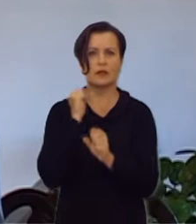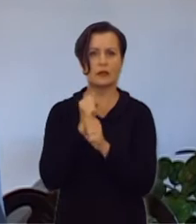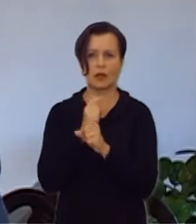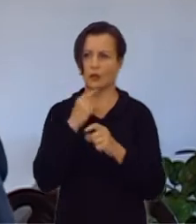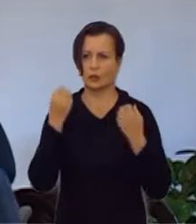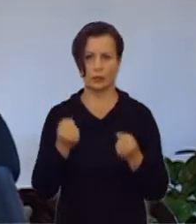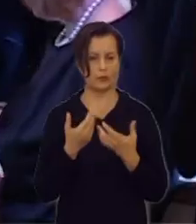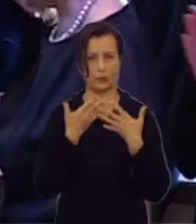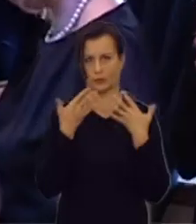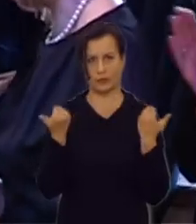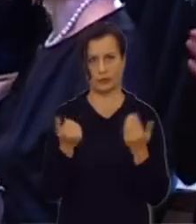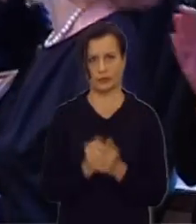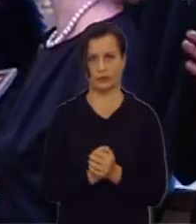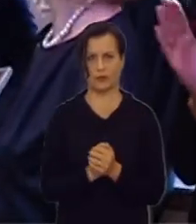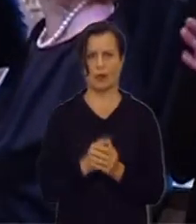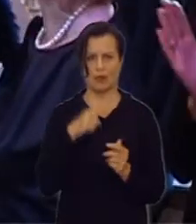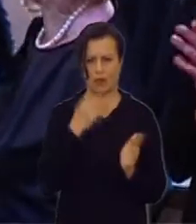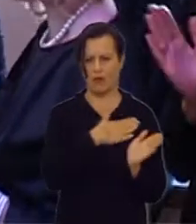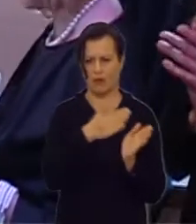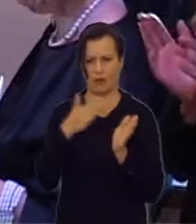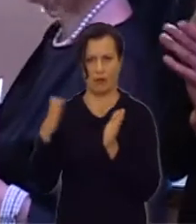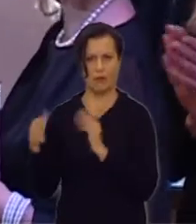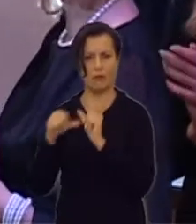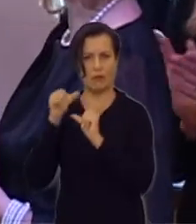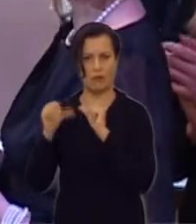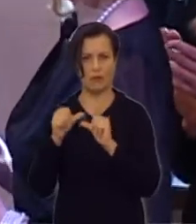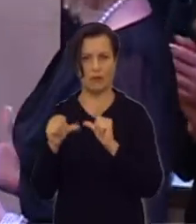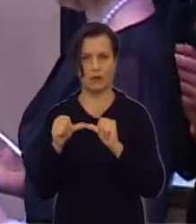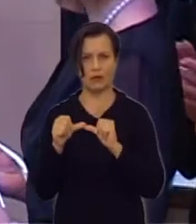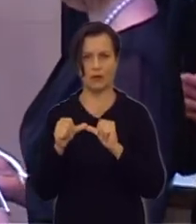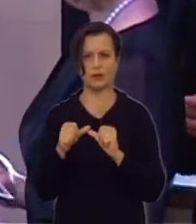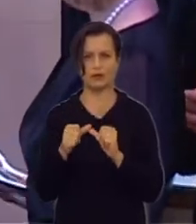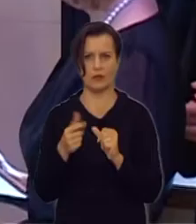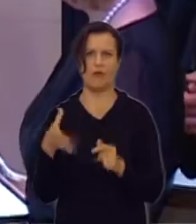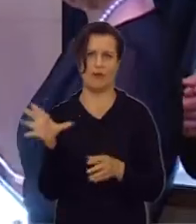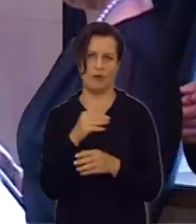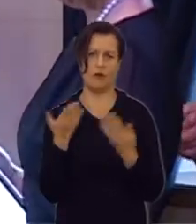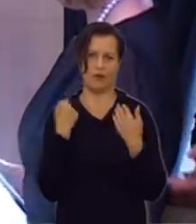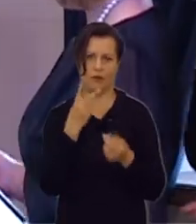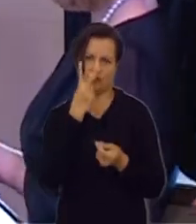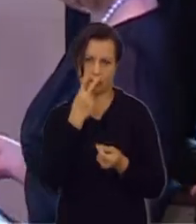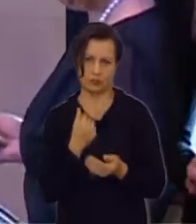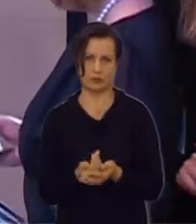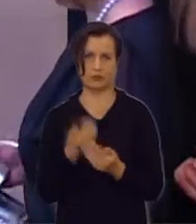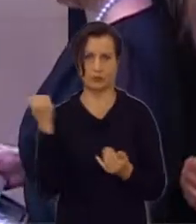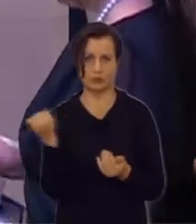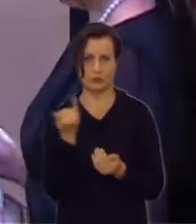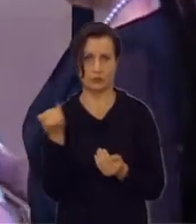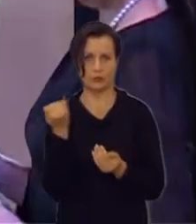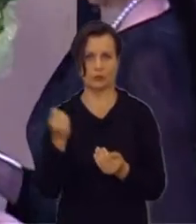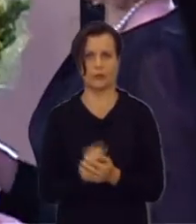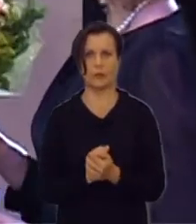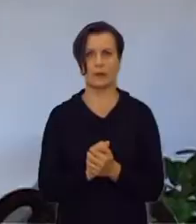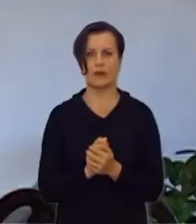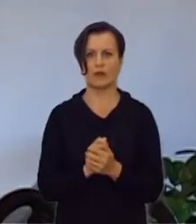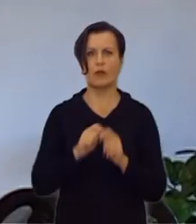darbas nėra sunkus. Aš pasakysiu, per tiek metų turbūt jau, kai sako, viskas įprasta atrodo, aišku, ir įdomu.